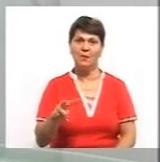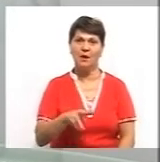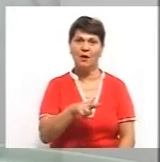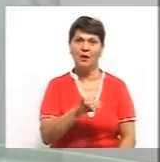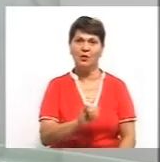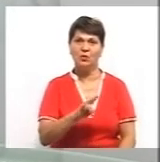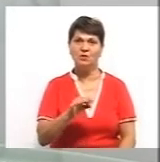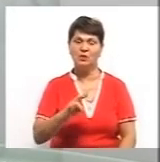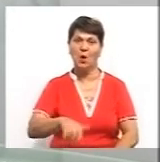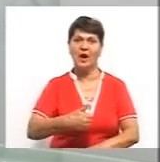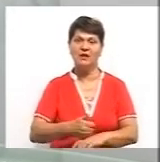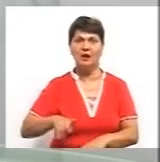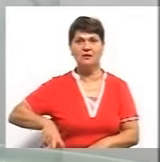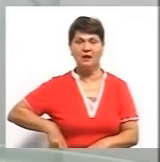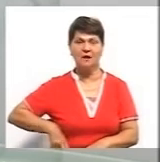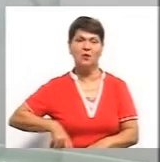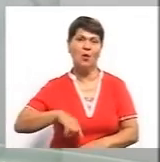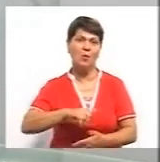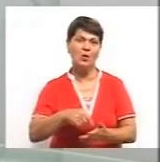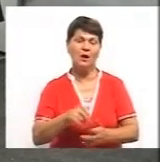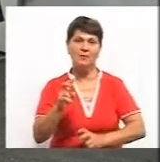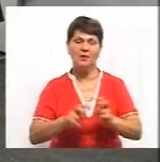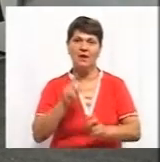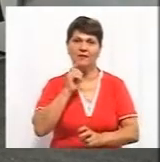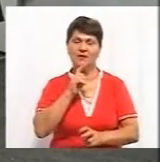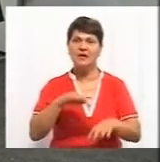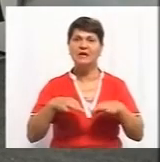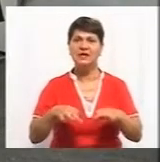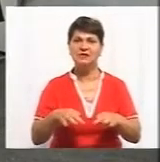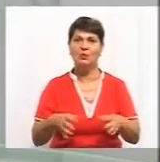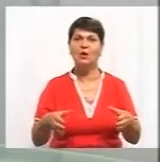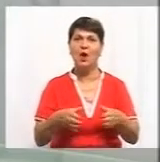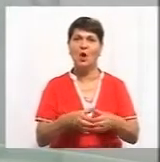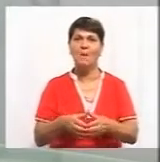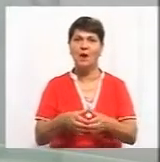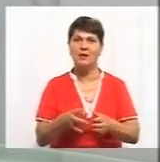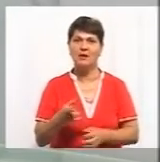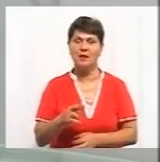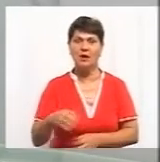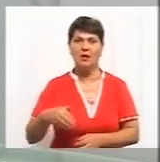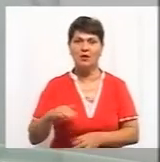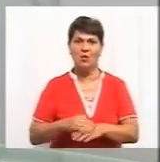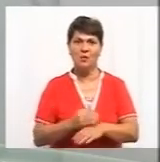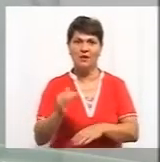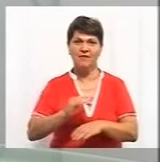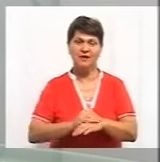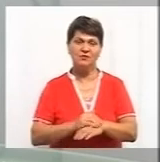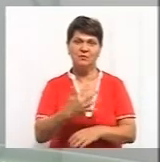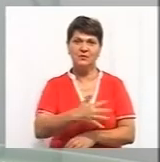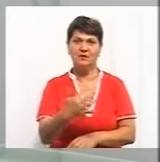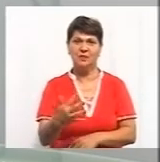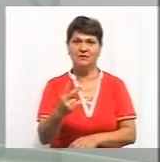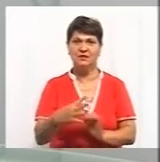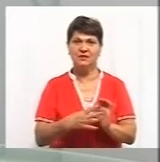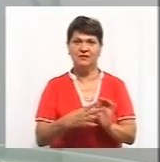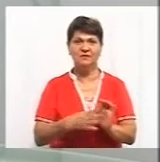Луценко, генеральний директор комунального підприємства «Вінницька транспортна компанія». Мої вітання. Добрий вечір. 55-29-92, телефон